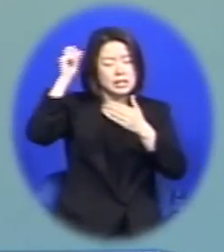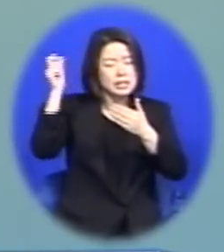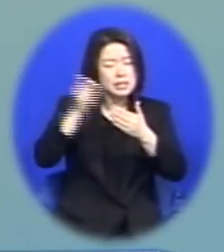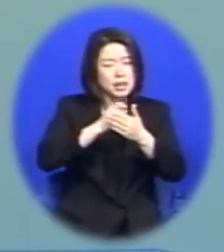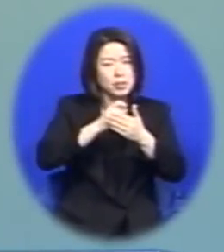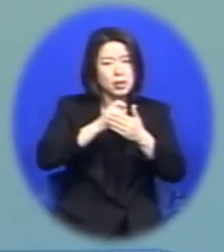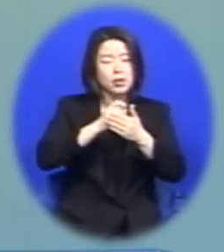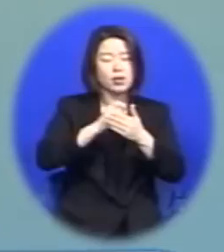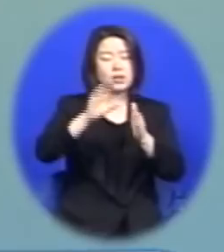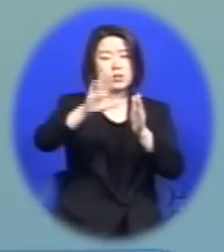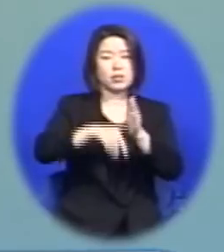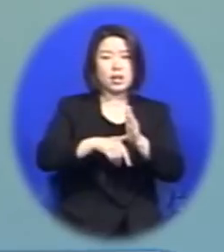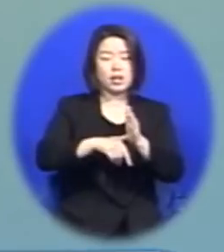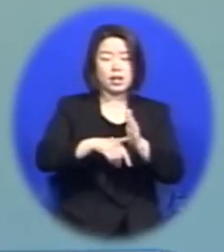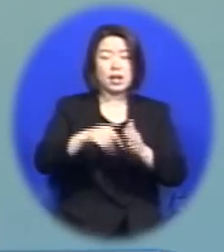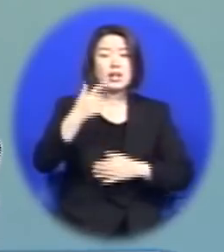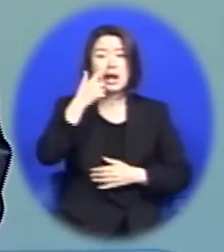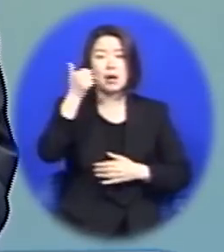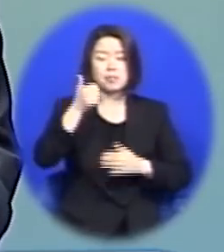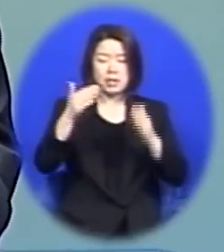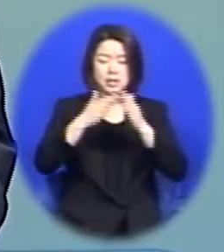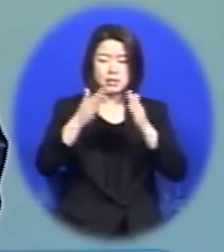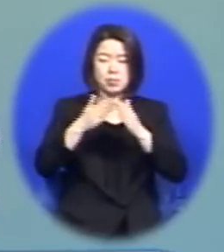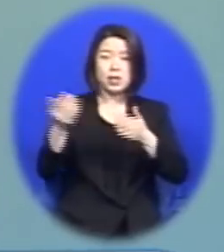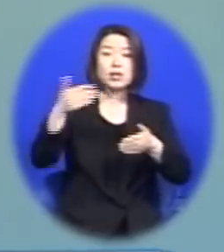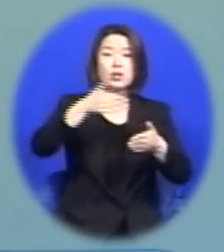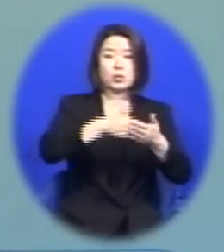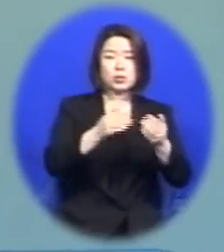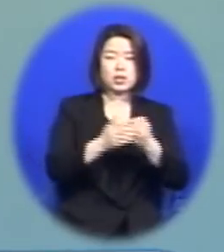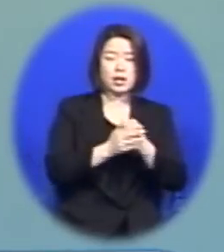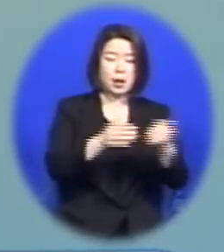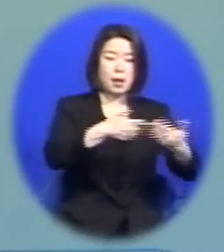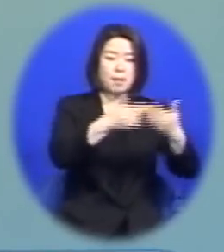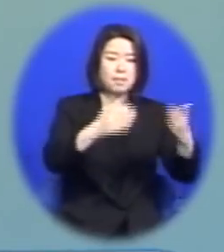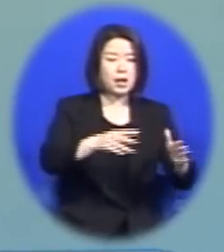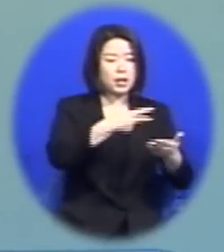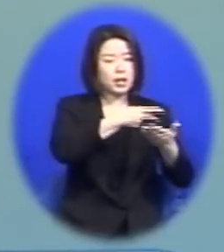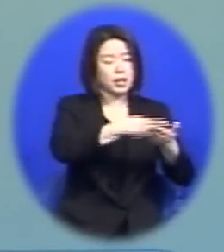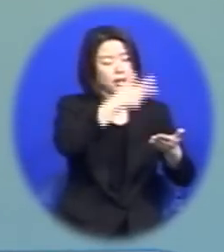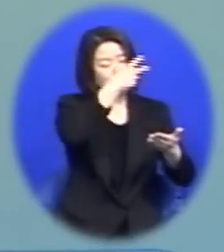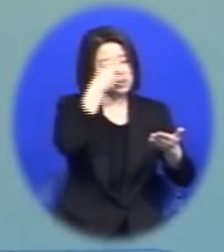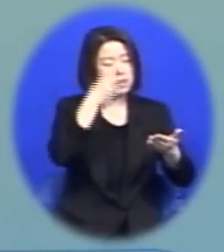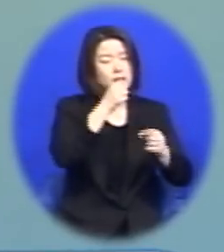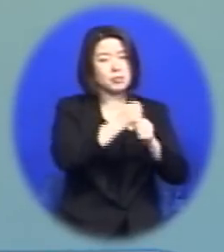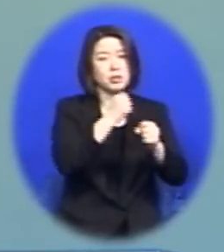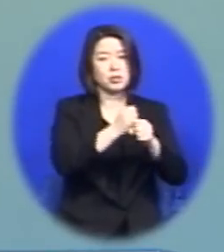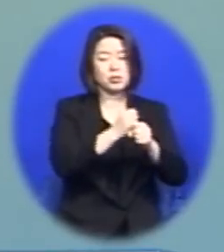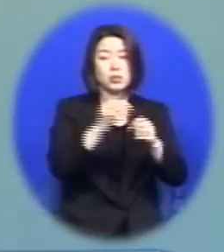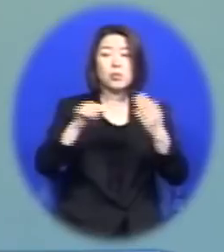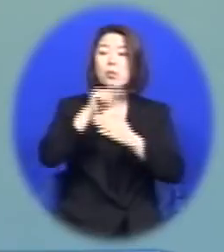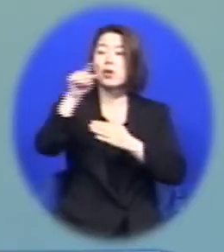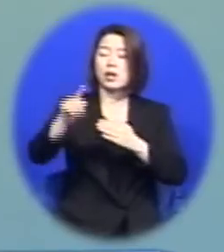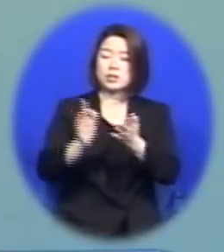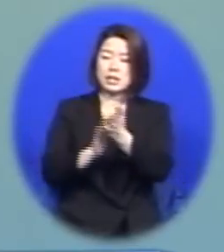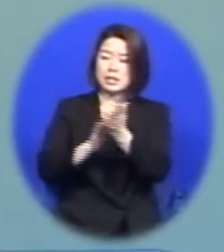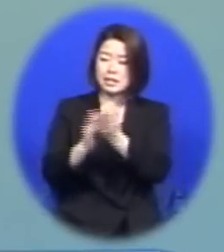집에 도착했습니다 아버지는 나를 방해 들게 하고 잠시 나 가시더니 약사 불을 들고 들어오셨습니다